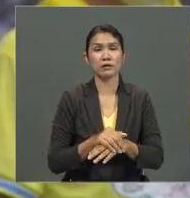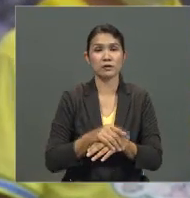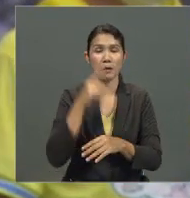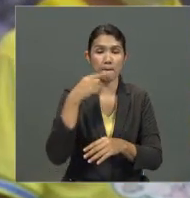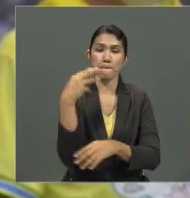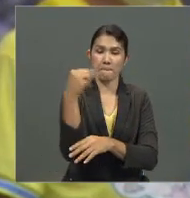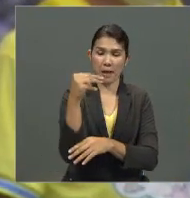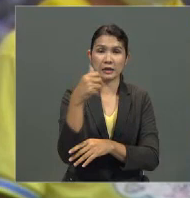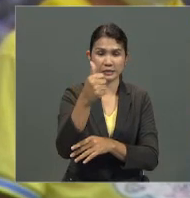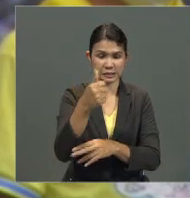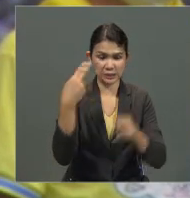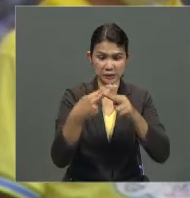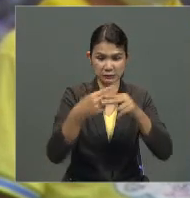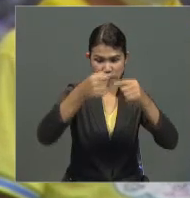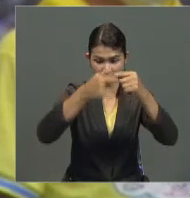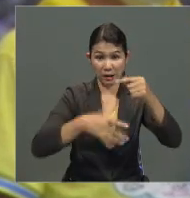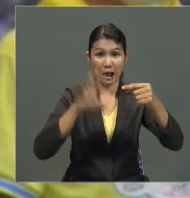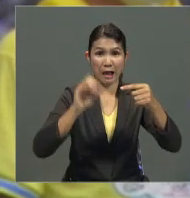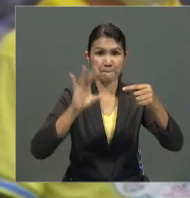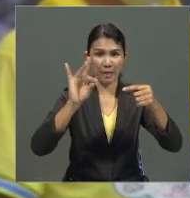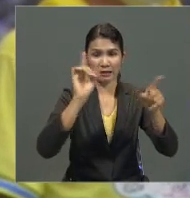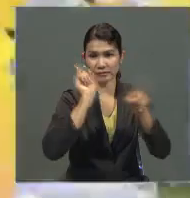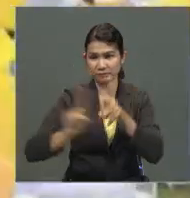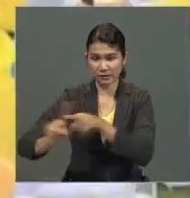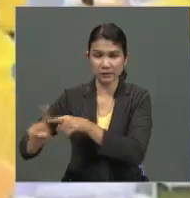ไม้มีค่า58ชนิด